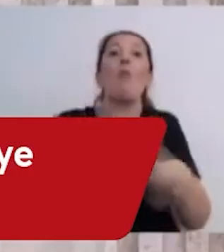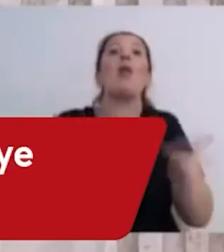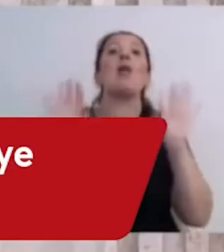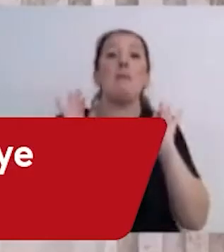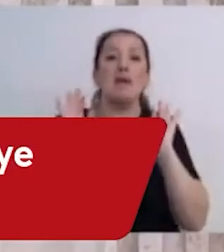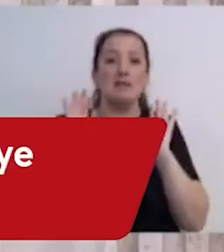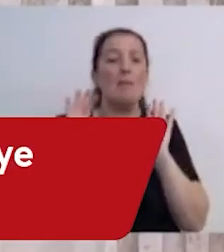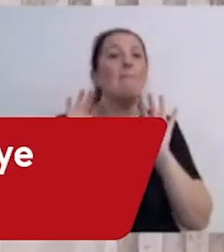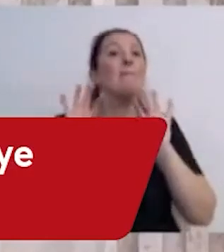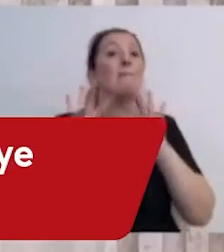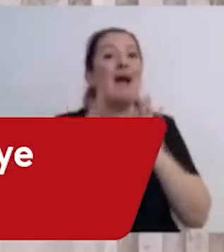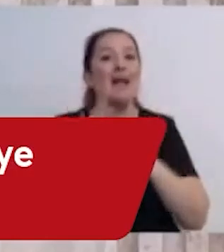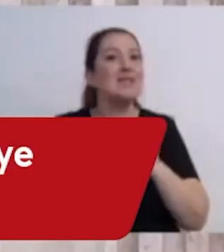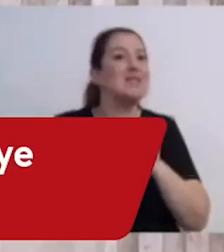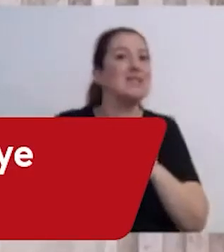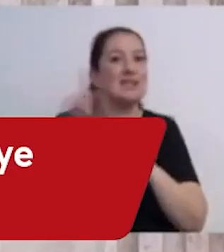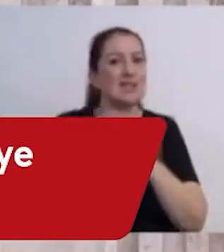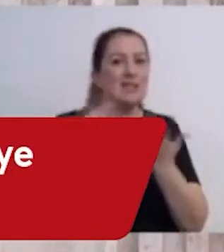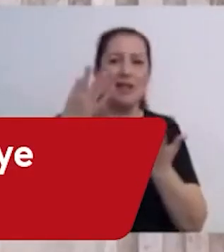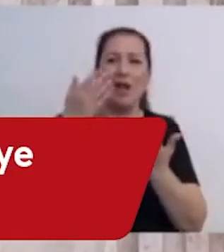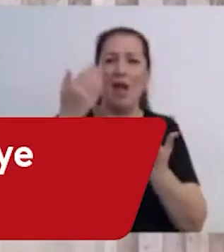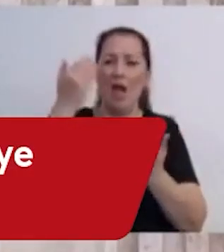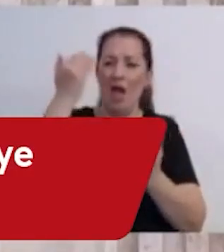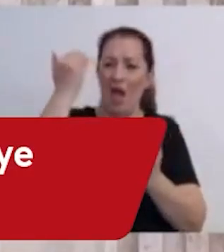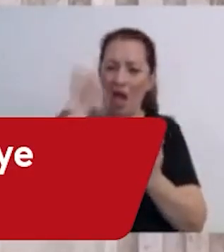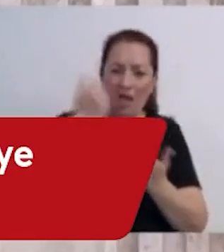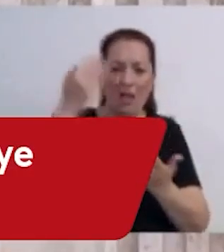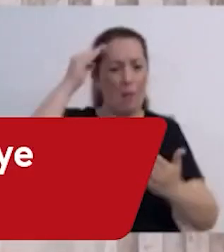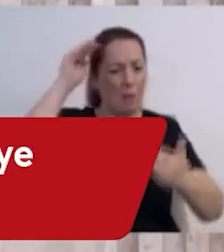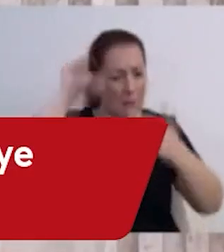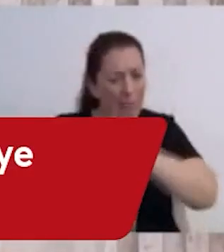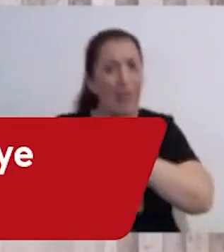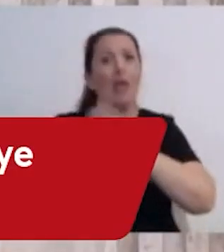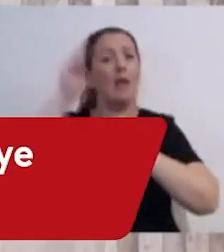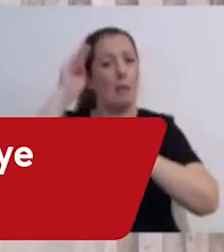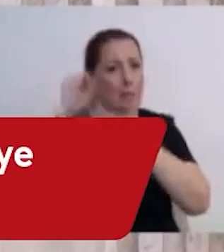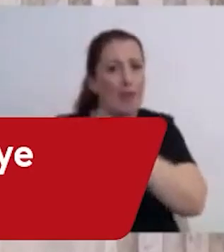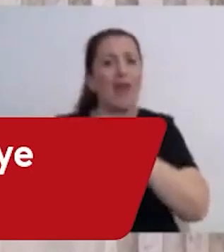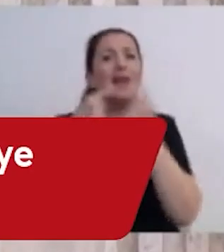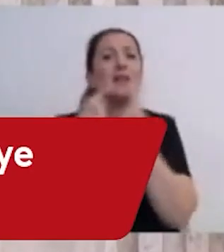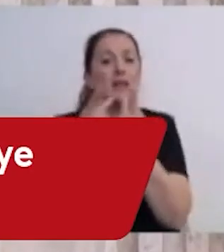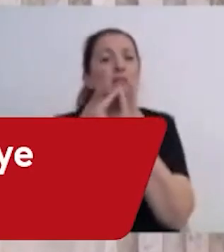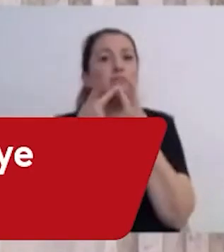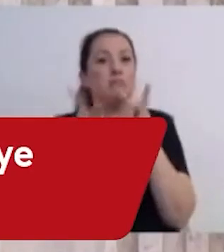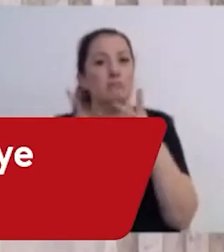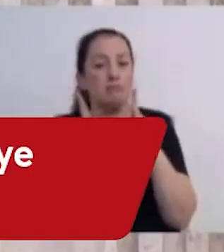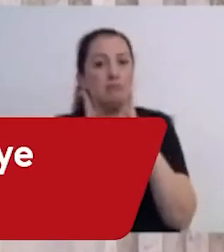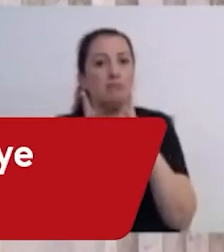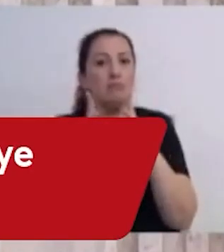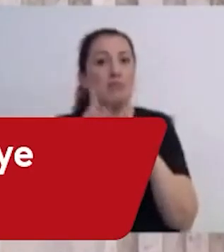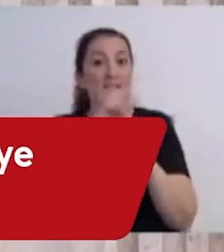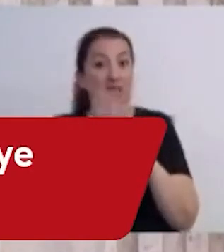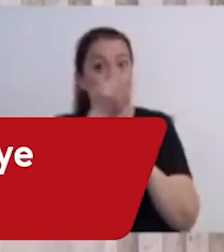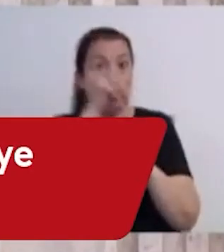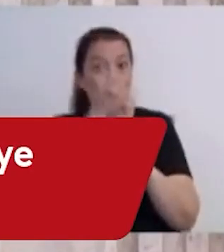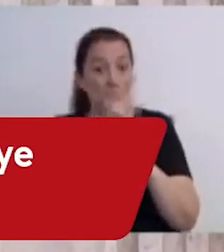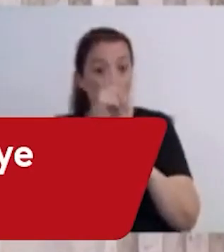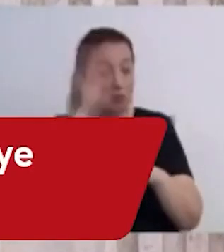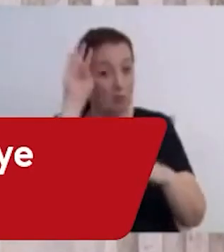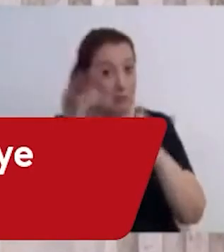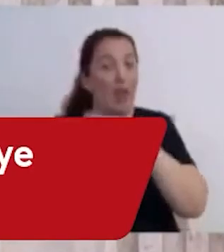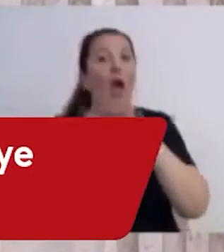Belki siz kandırıldık diyerek sıyırabiliyorsunuz. Bir sürü şeyden, cendereden geçti bu ülke sizlerin yüzünden.